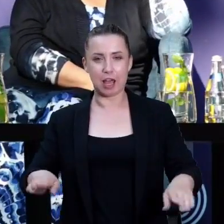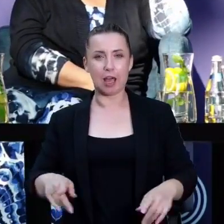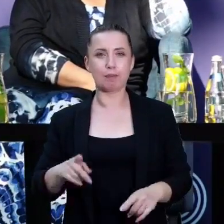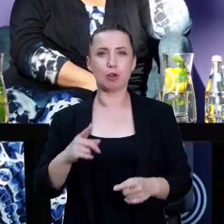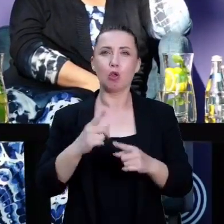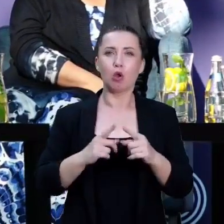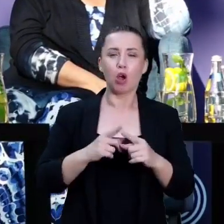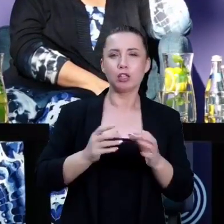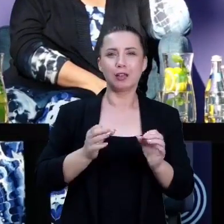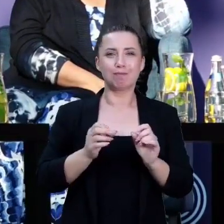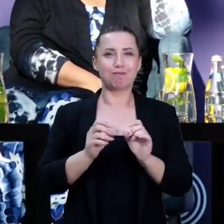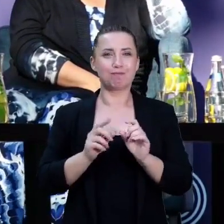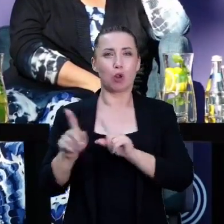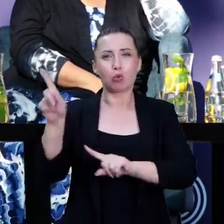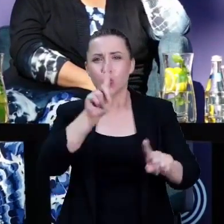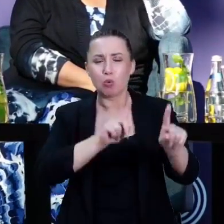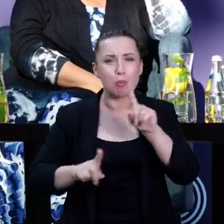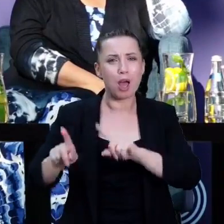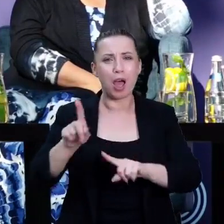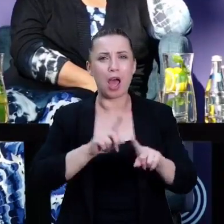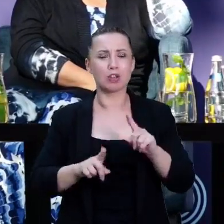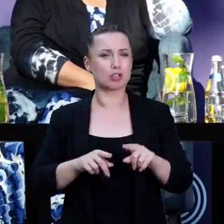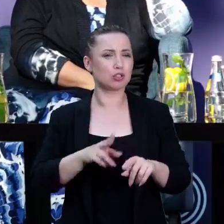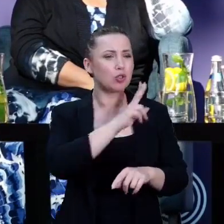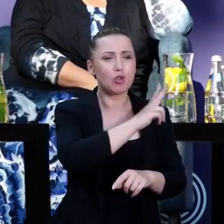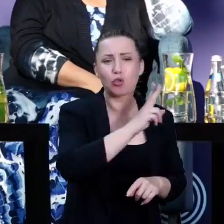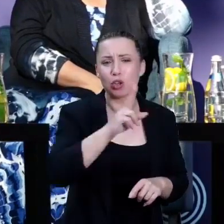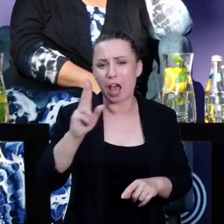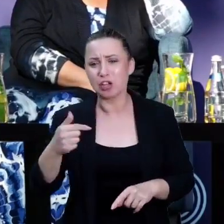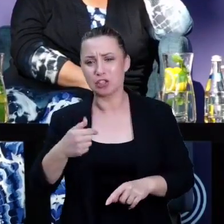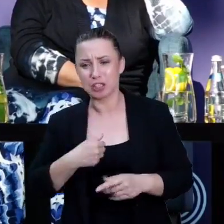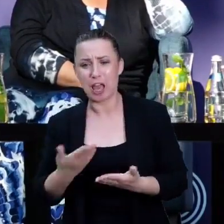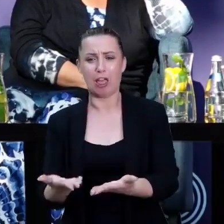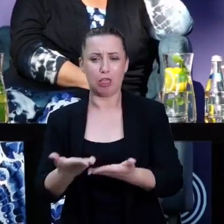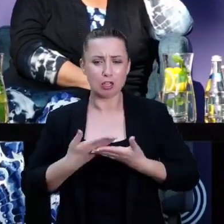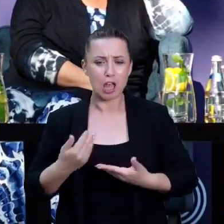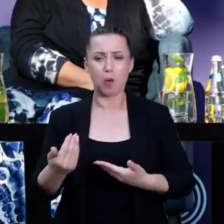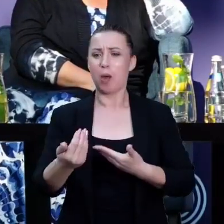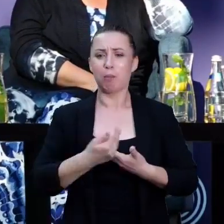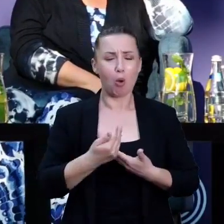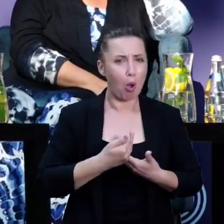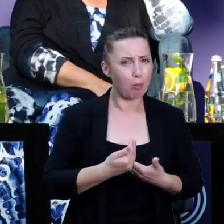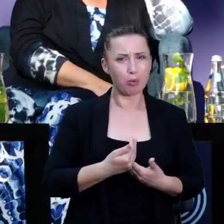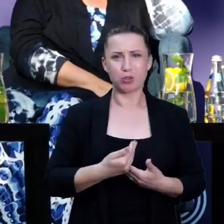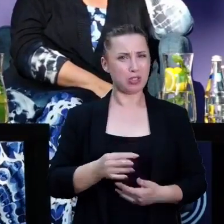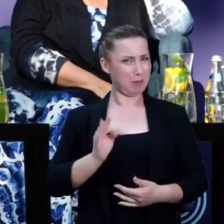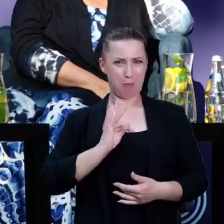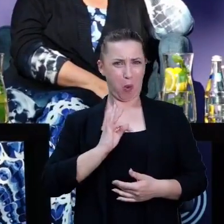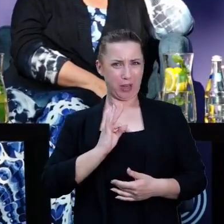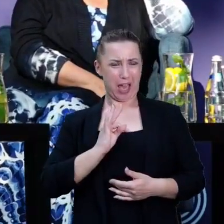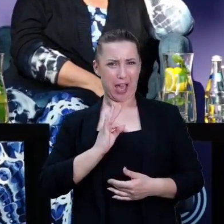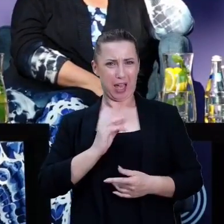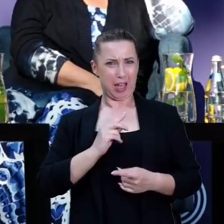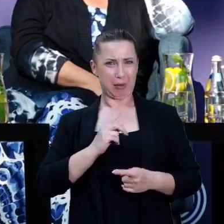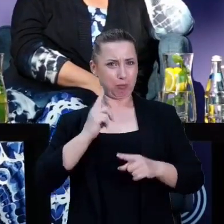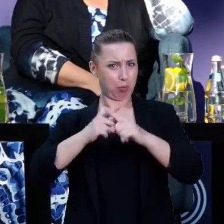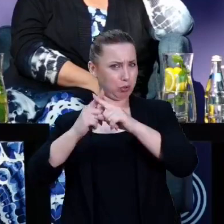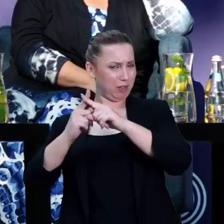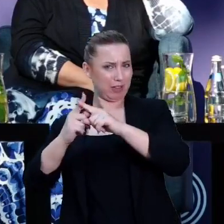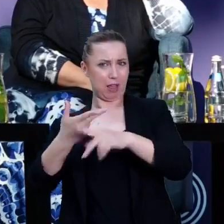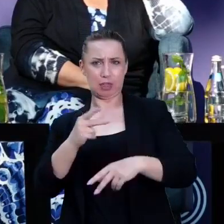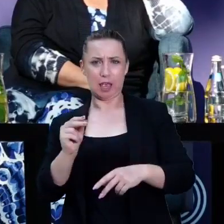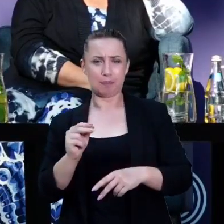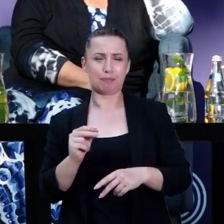się tłumaczą z tego, że właściwie wszyscy im pomogli, że to tak naprawdę to nie jest ich zasługa, prawda, tak do końca, tylko taka